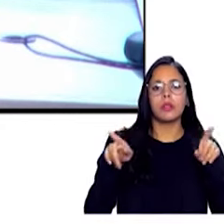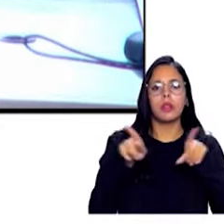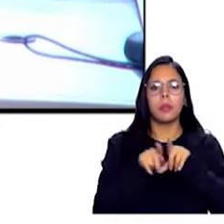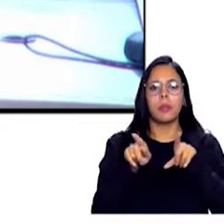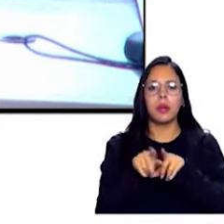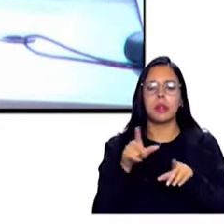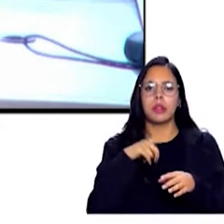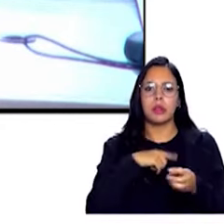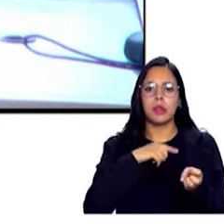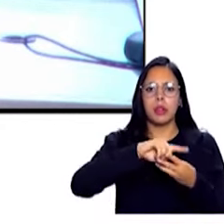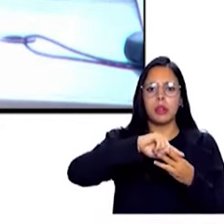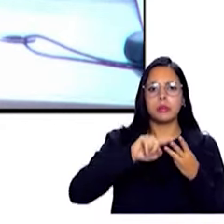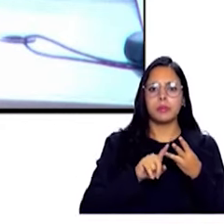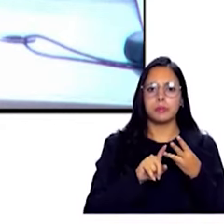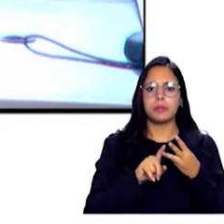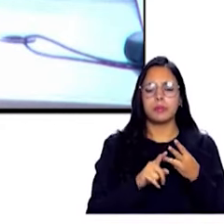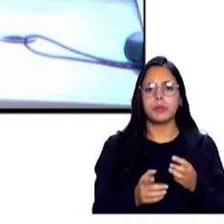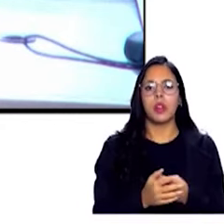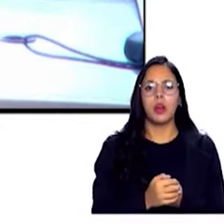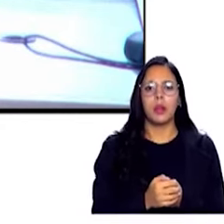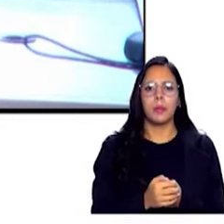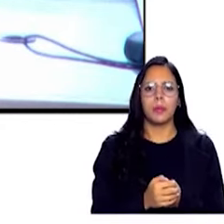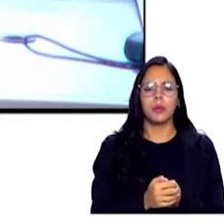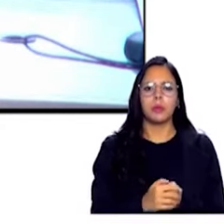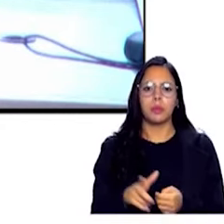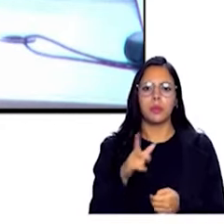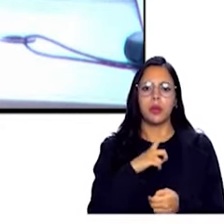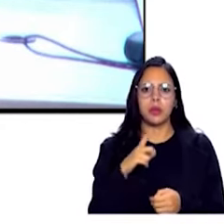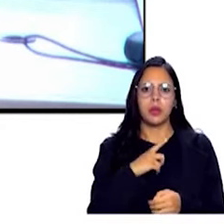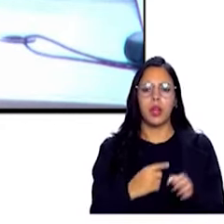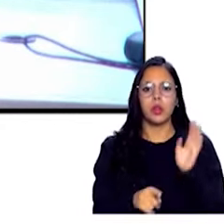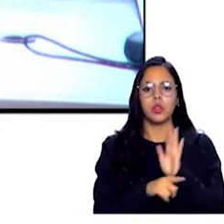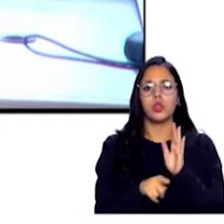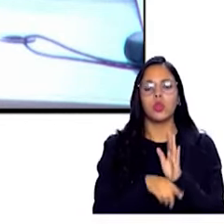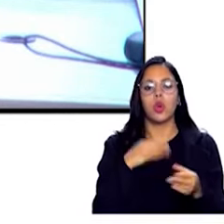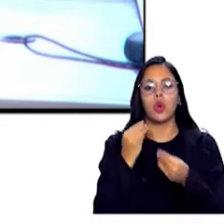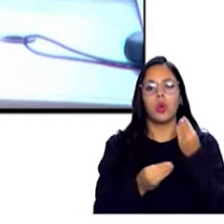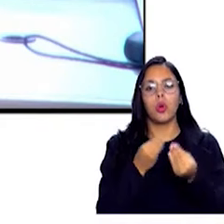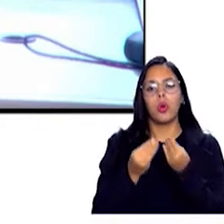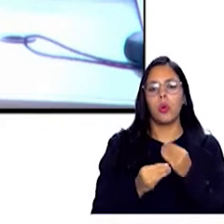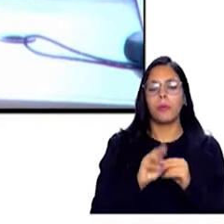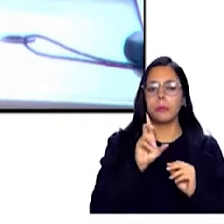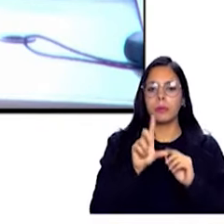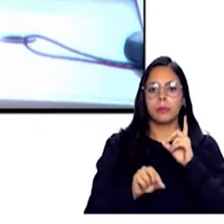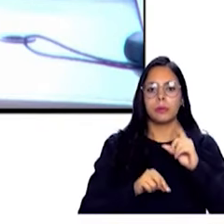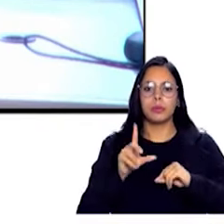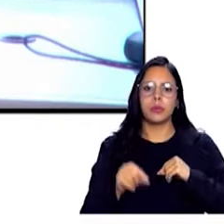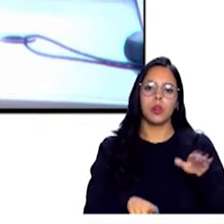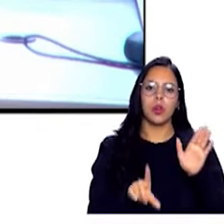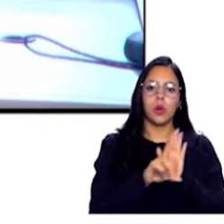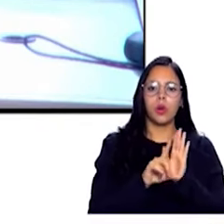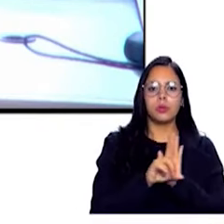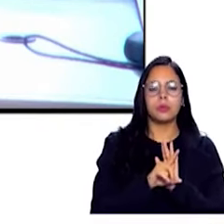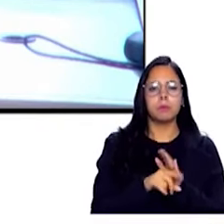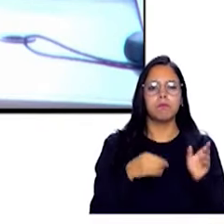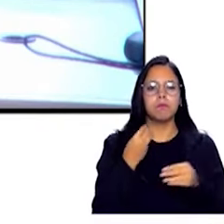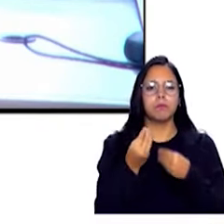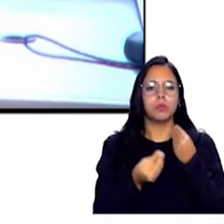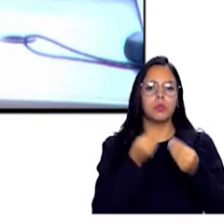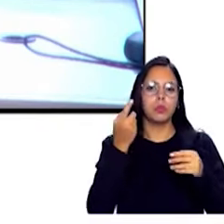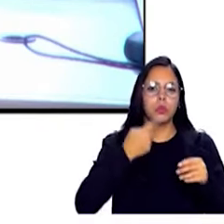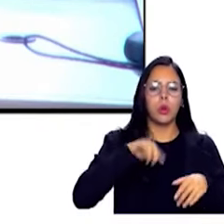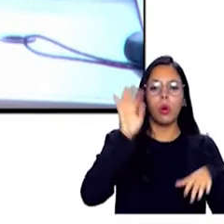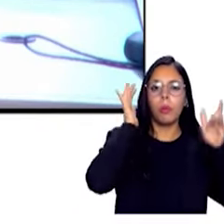reviendrai cette en tout cas cette manre de penser le filtrage à la cour de cassation est